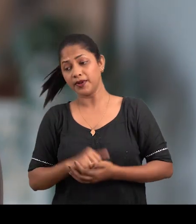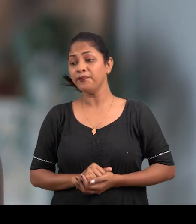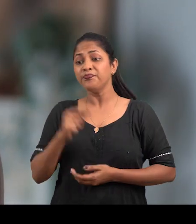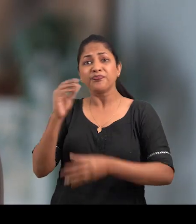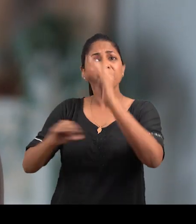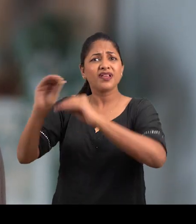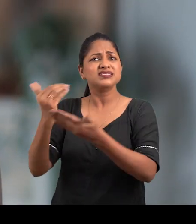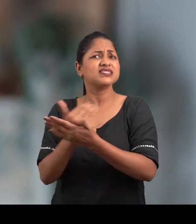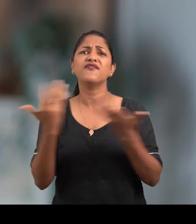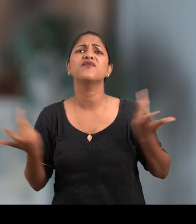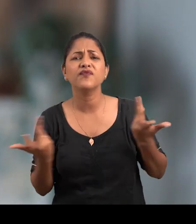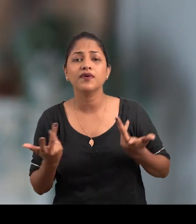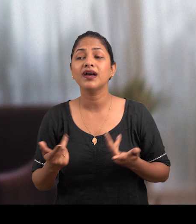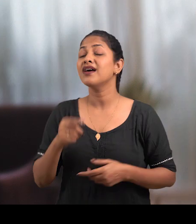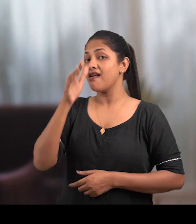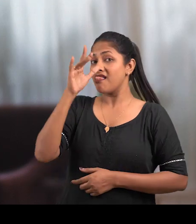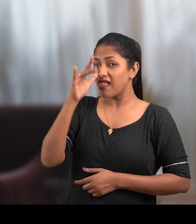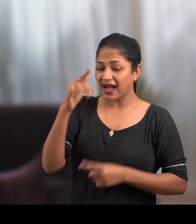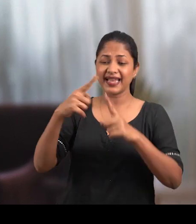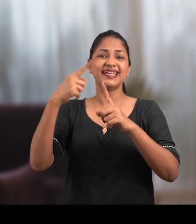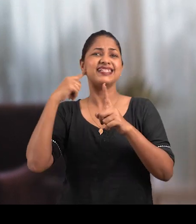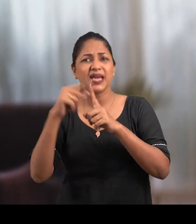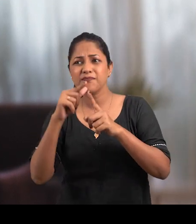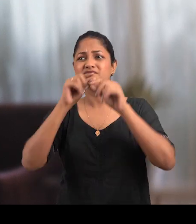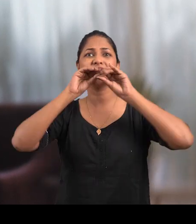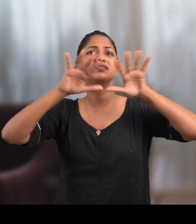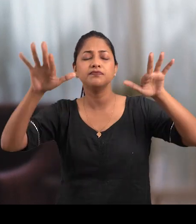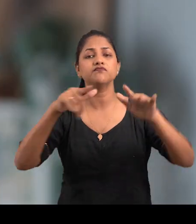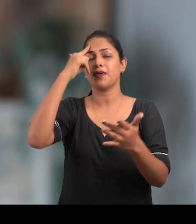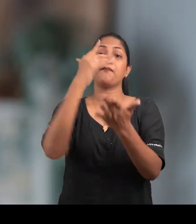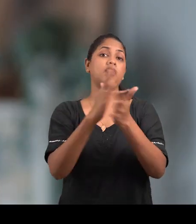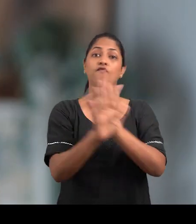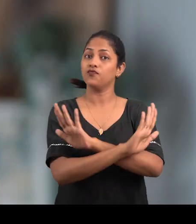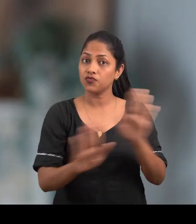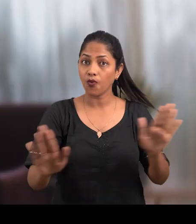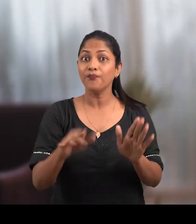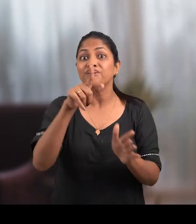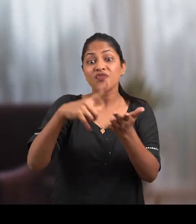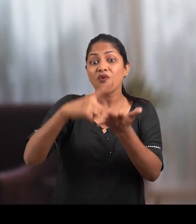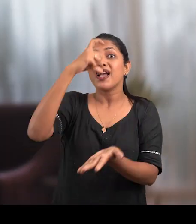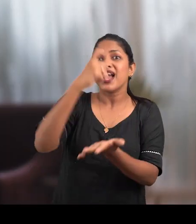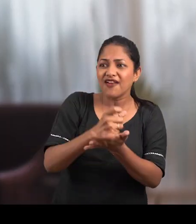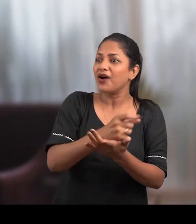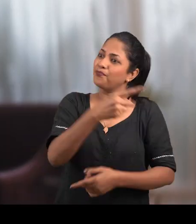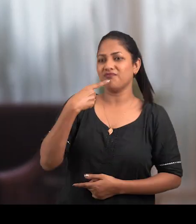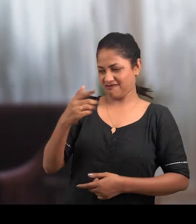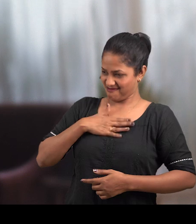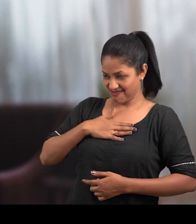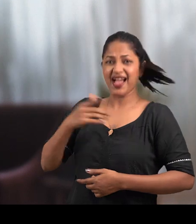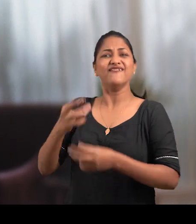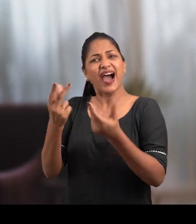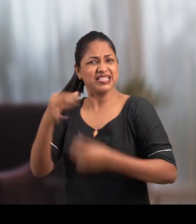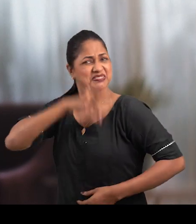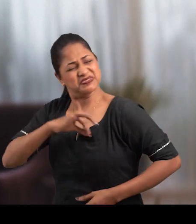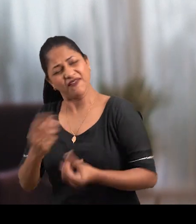ಹೂಡಿಕೆಯನ್ನ ಸುರಕ್ಷಿತವಾಗಿಡಲು ಏನ್ ಮಾಡ್ಬೇಕು? ವದಂತಿ ಮತ್ತು ಟಿಪ್ಸ್ಗಳನ್ನ ನಂಬೋದಕ್ಕೆ ಹೋಗ್ಬೇಡ. ಯಾವ್ದು ಗ್ಯಾರಂಟೆಡ್ ಮತ್ತೆ ತ್ವರಿತವಾಗಿ